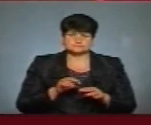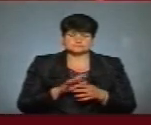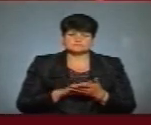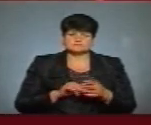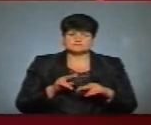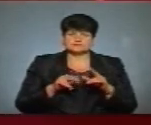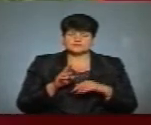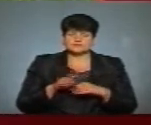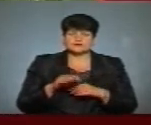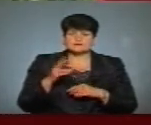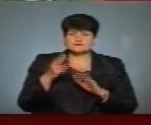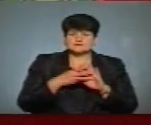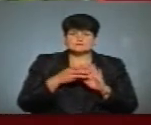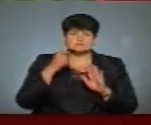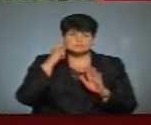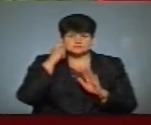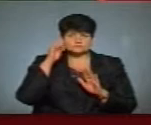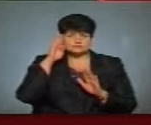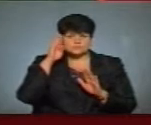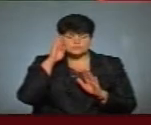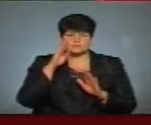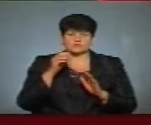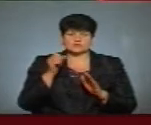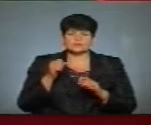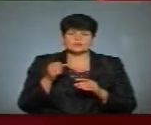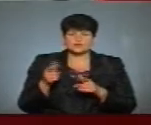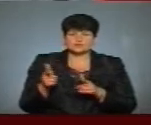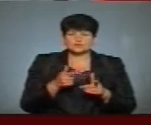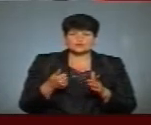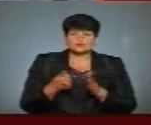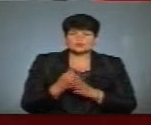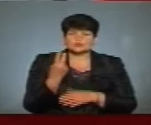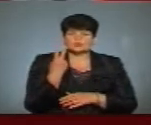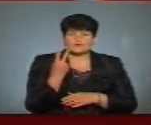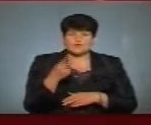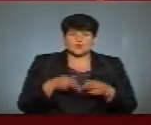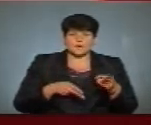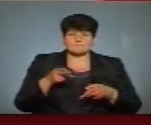Восьмирічного Юрія Чорного, якого в Прошовій збив нетверезий водій, готують до двох операцій.